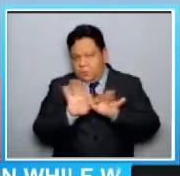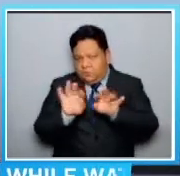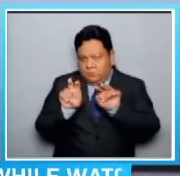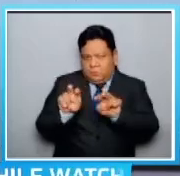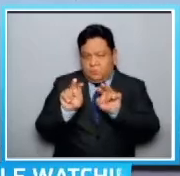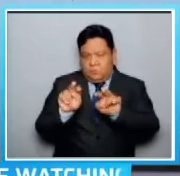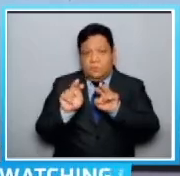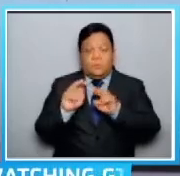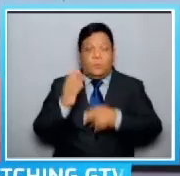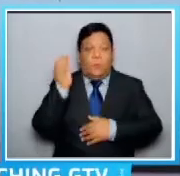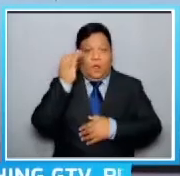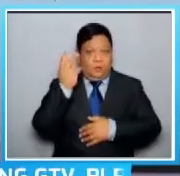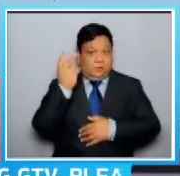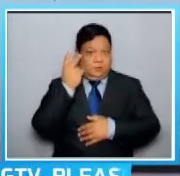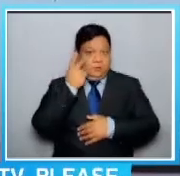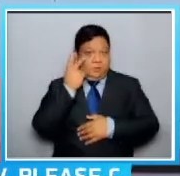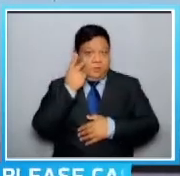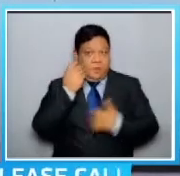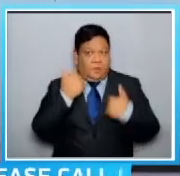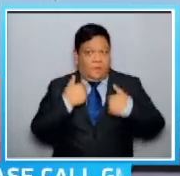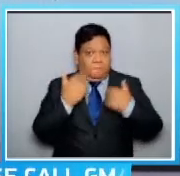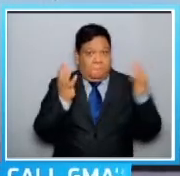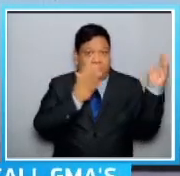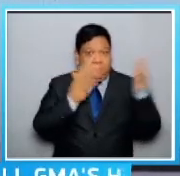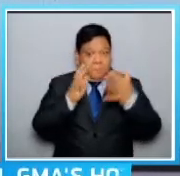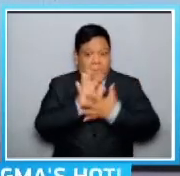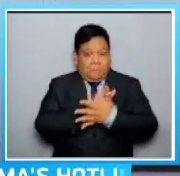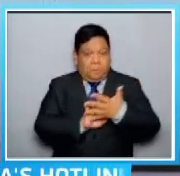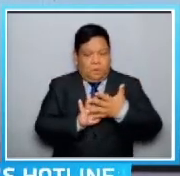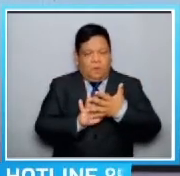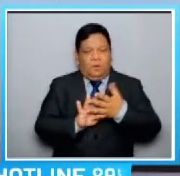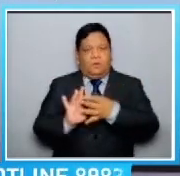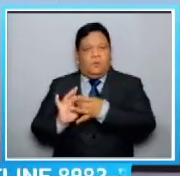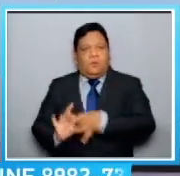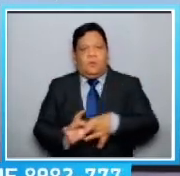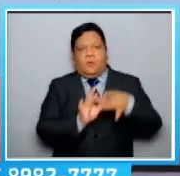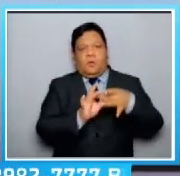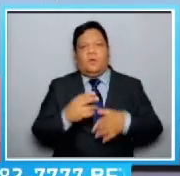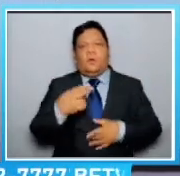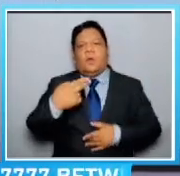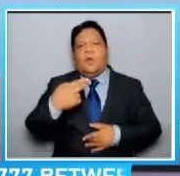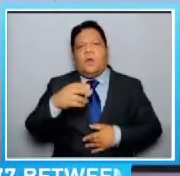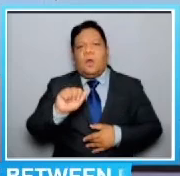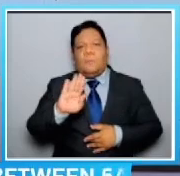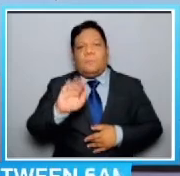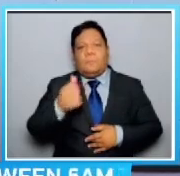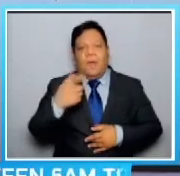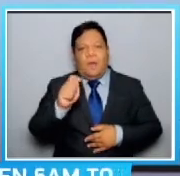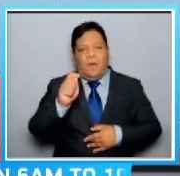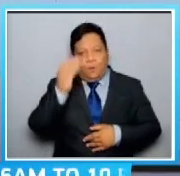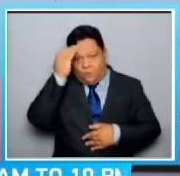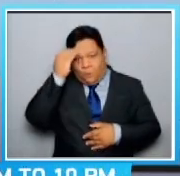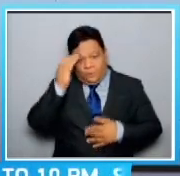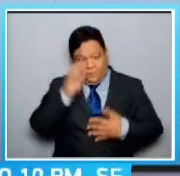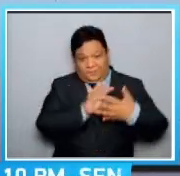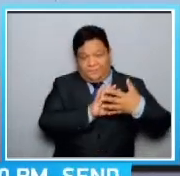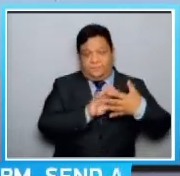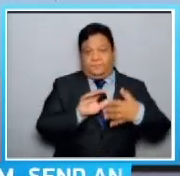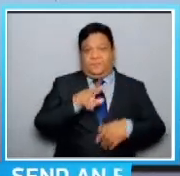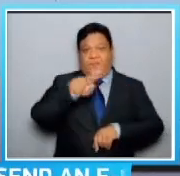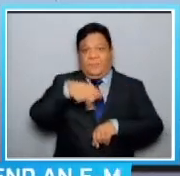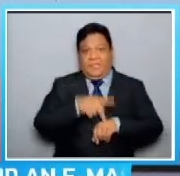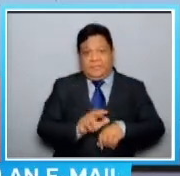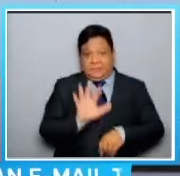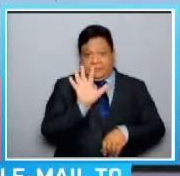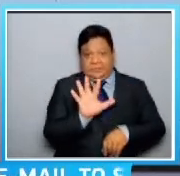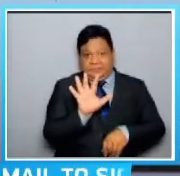bagyo, possible din yan maghatak ng habagat. So yun pa yung isang tinitignan natin sa ngayon na magpapauli naman mostly on the